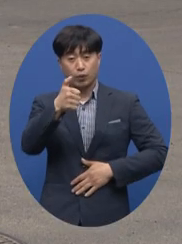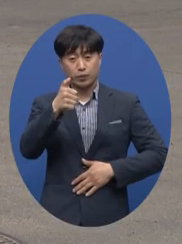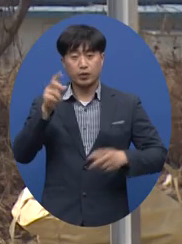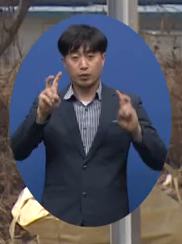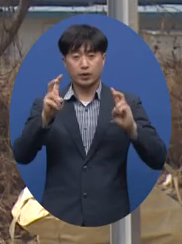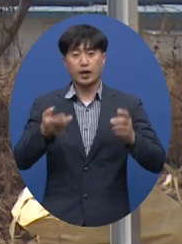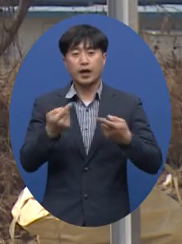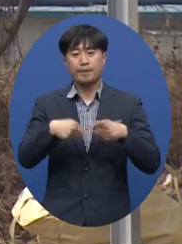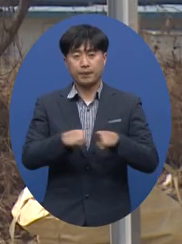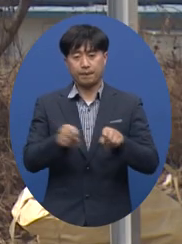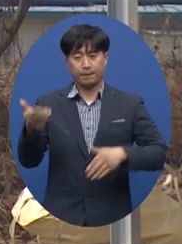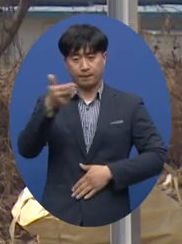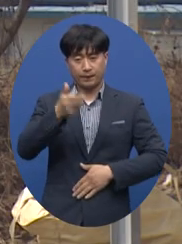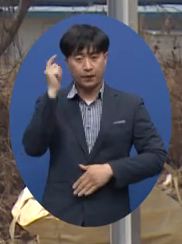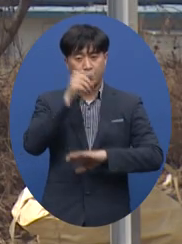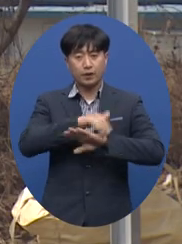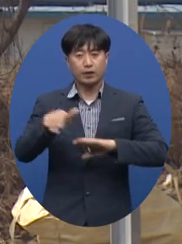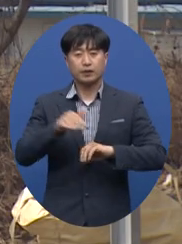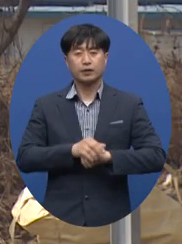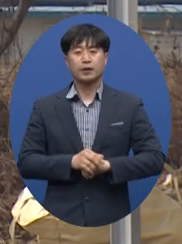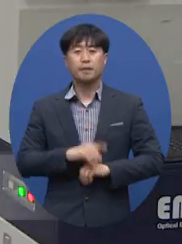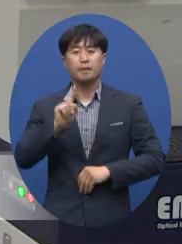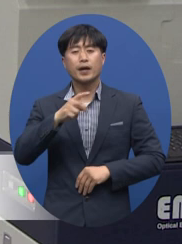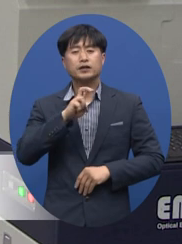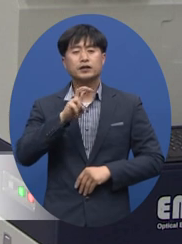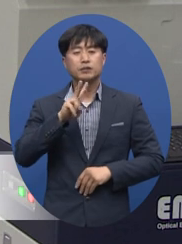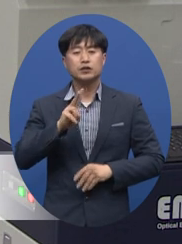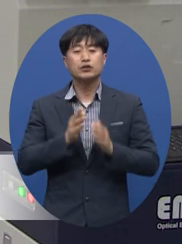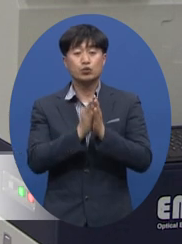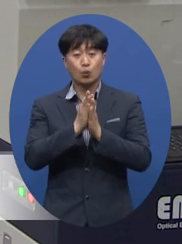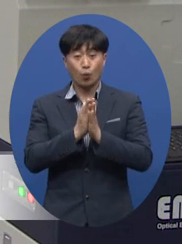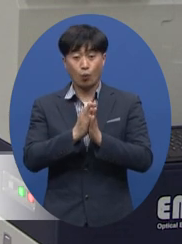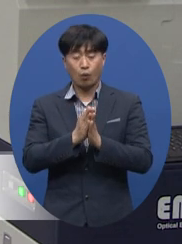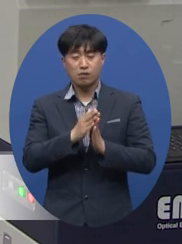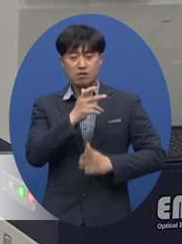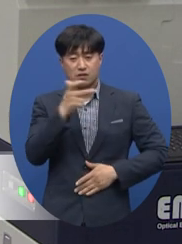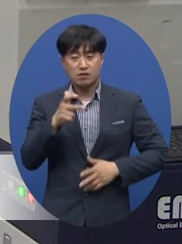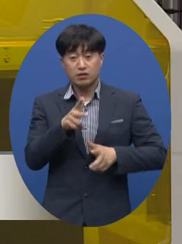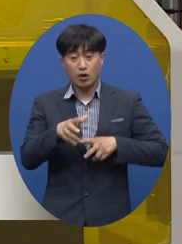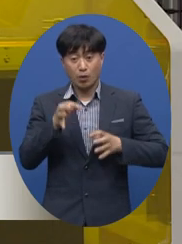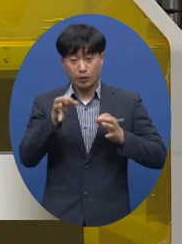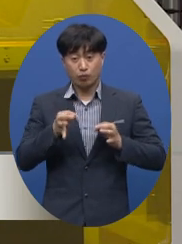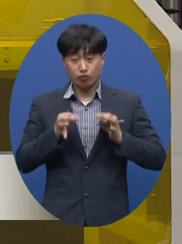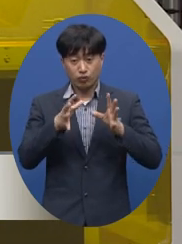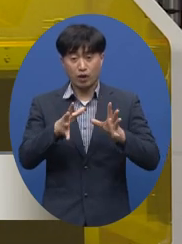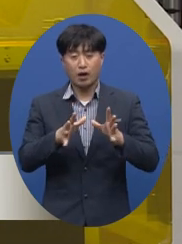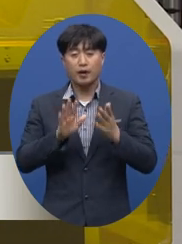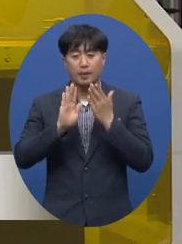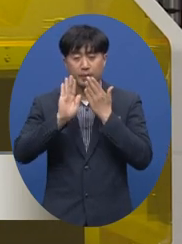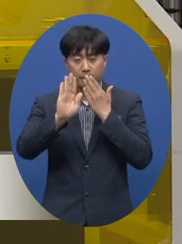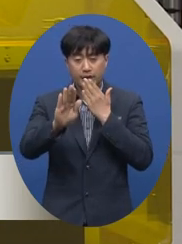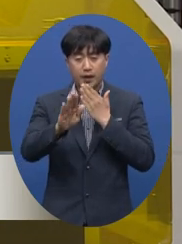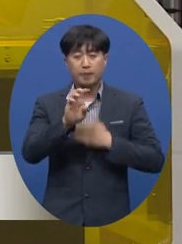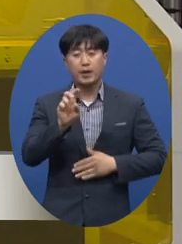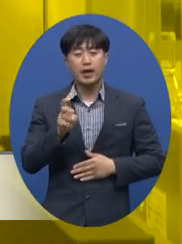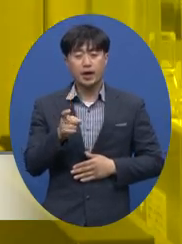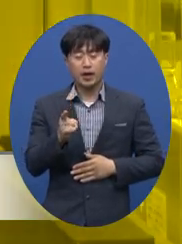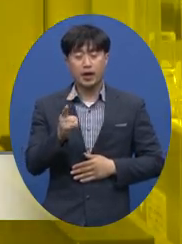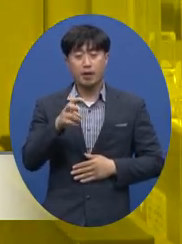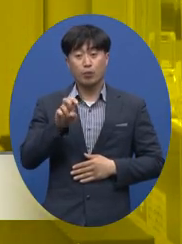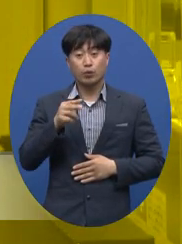업체가 함께 입주할 예정입니다. 122조 원이라는 천문학적인 사업비가 투입돼 차세대 메모리